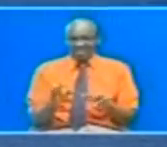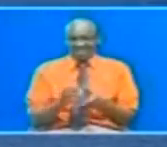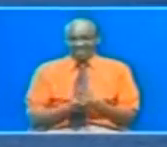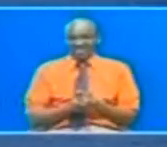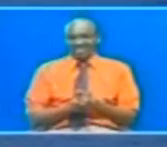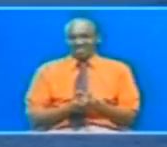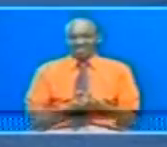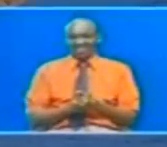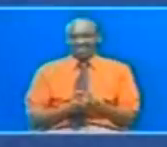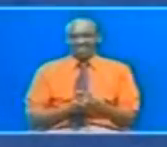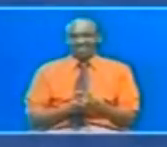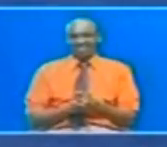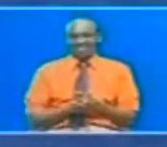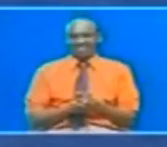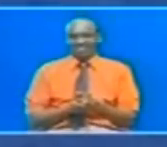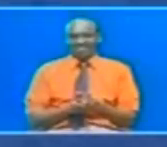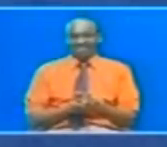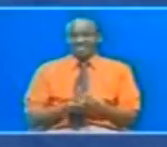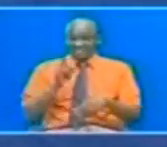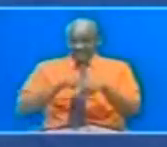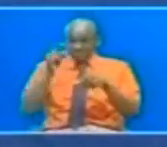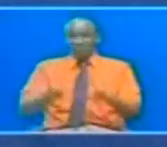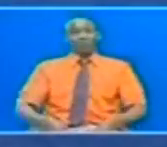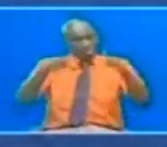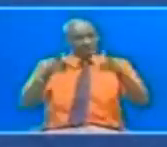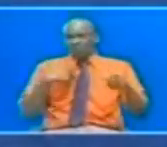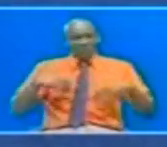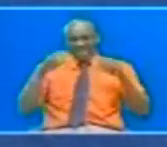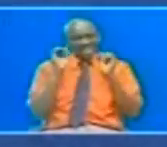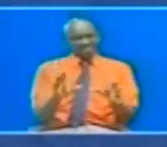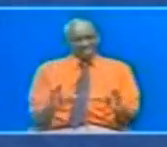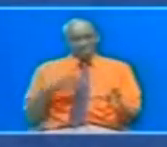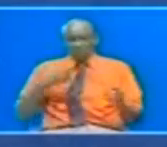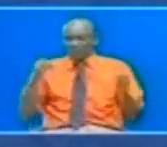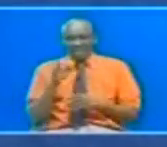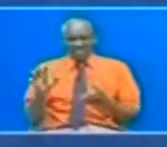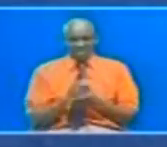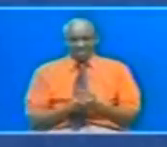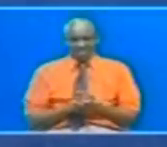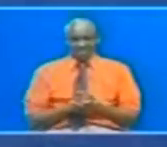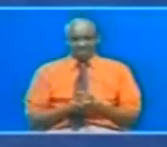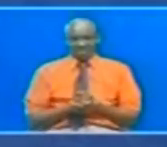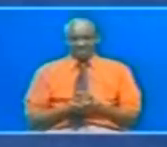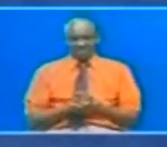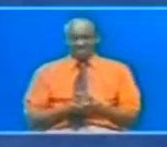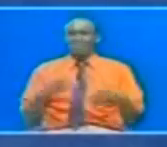kuja. Sasa, ata awa kikurusha hivyo juu skini kama uneza anguka uogope? Adu,